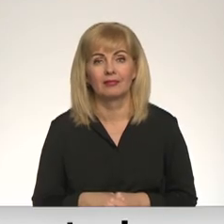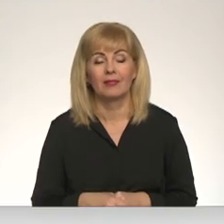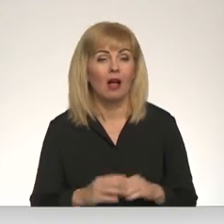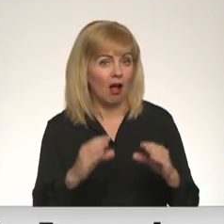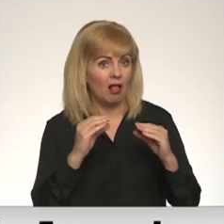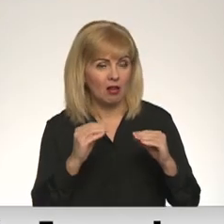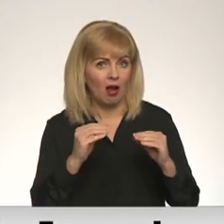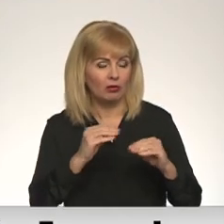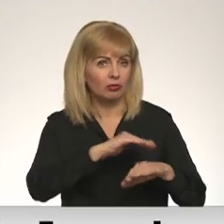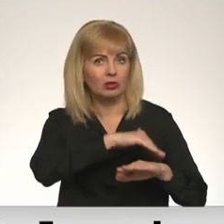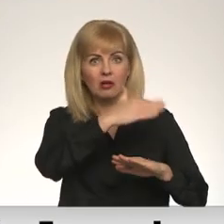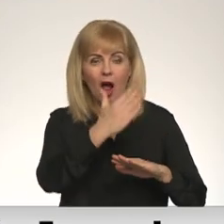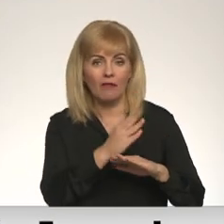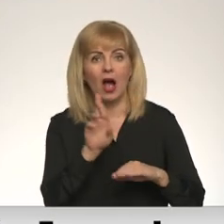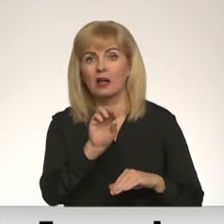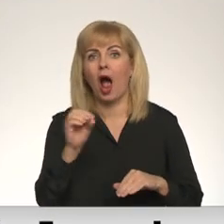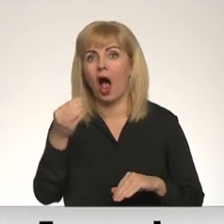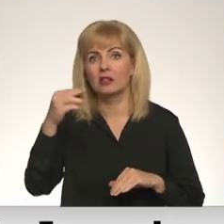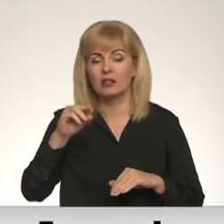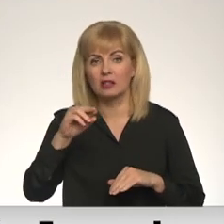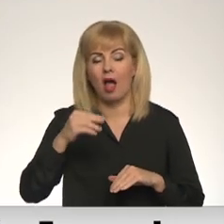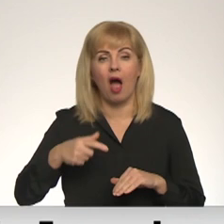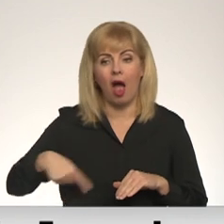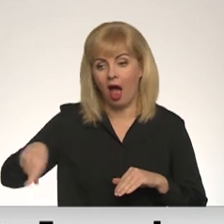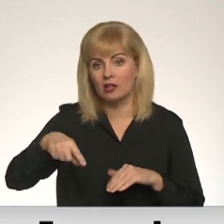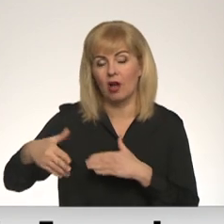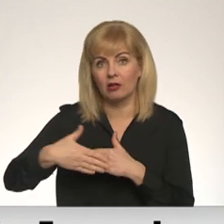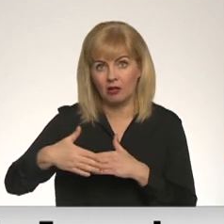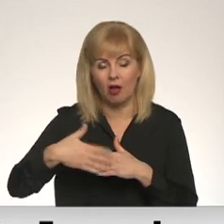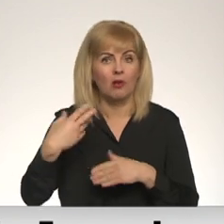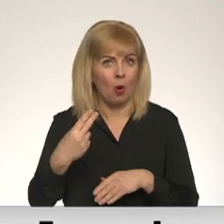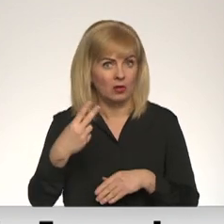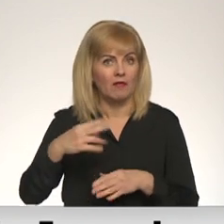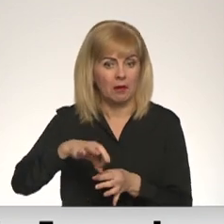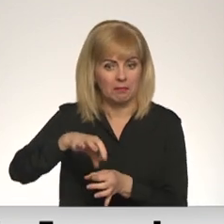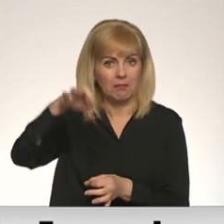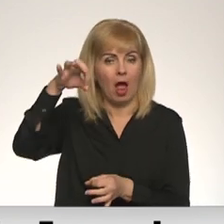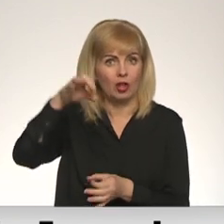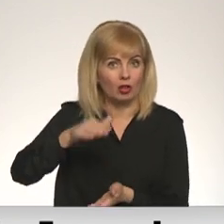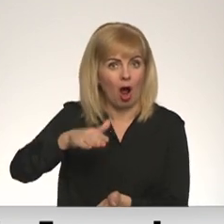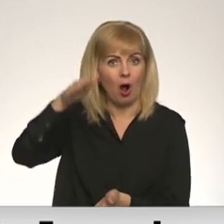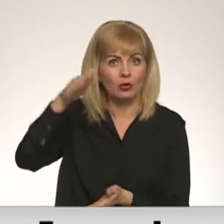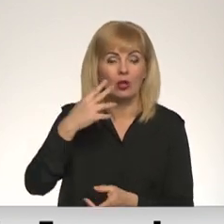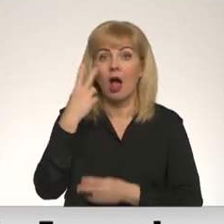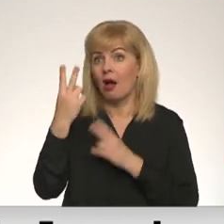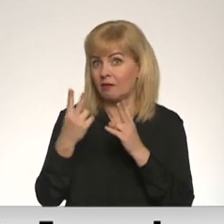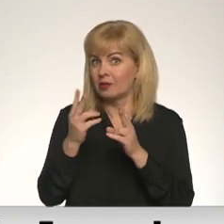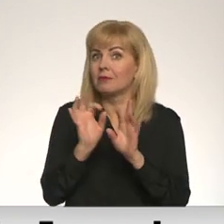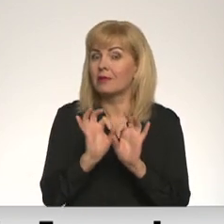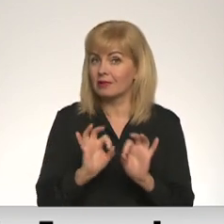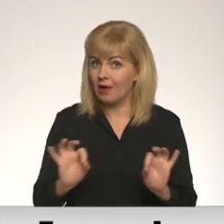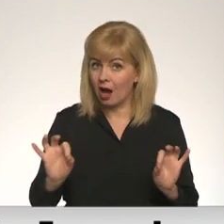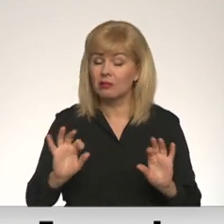Ledus krāvumi Rāznas ezera krastos sasnieguši aptuveni 2 metru augstumu un vizuāli ir skaista dabas